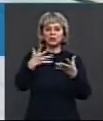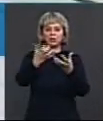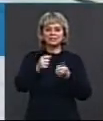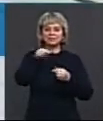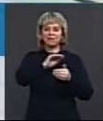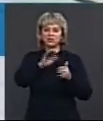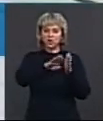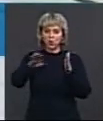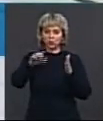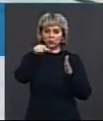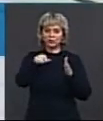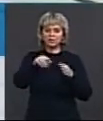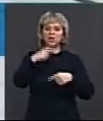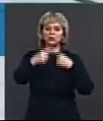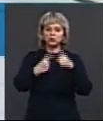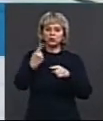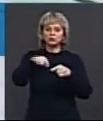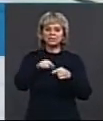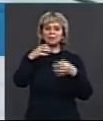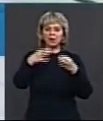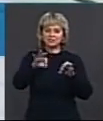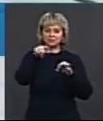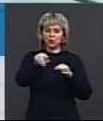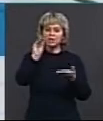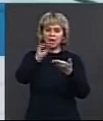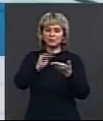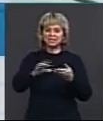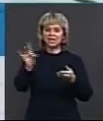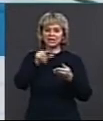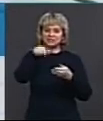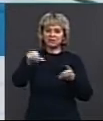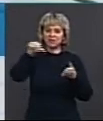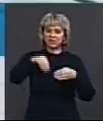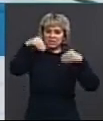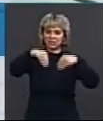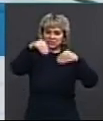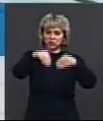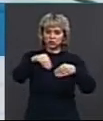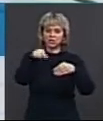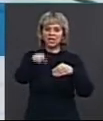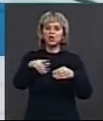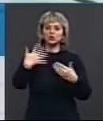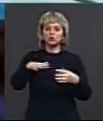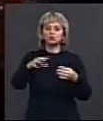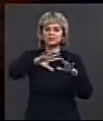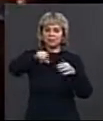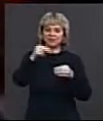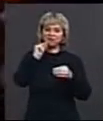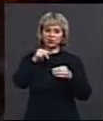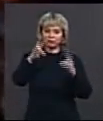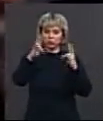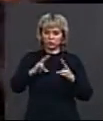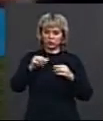на федеральном уровне методики, которая позволит определять размер вреда насаждения и взыскивать виновных